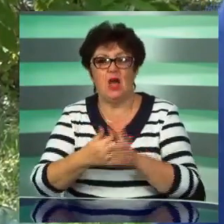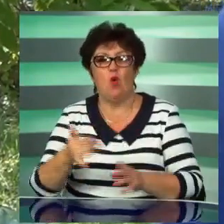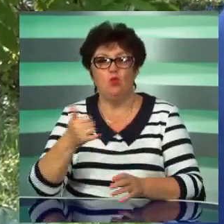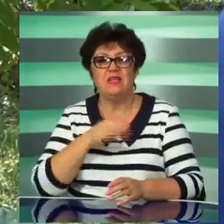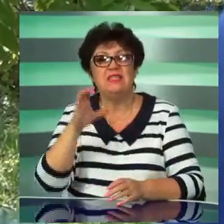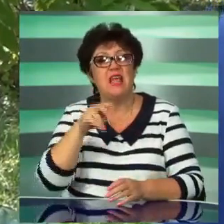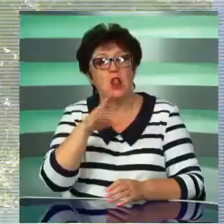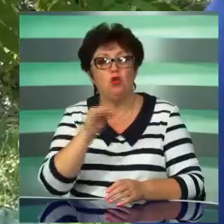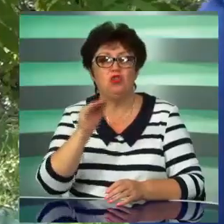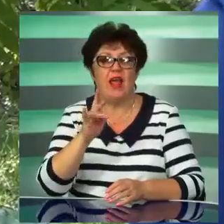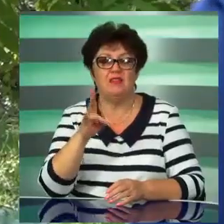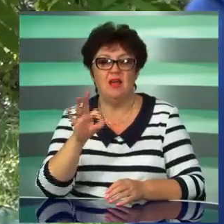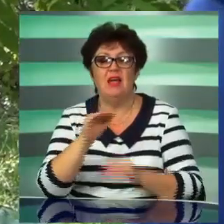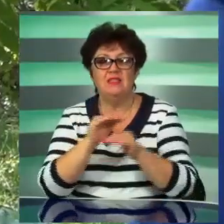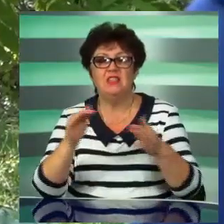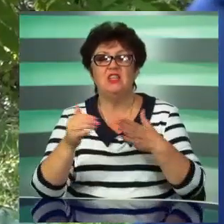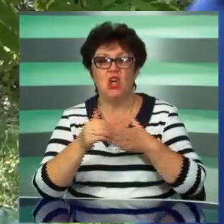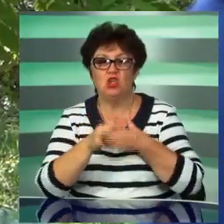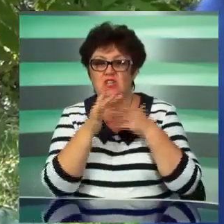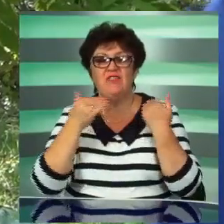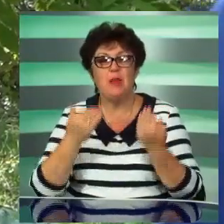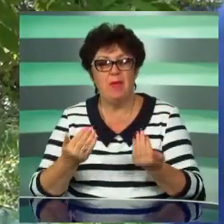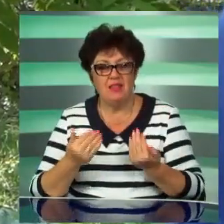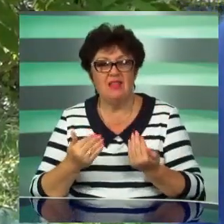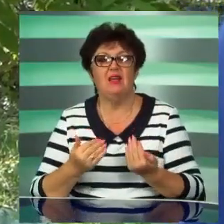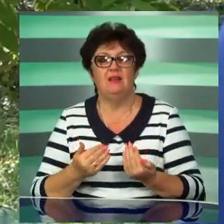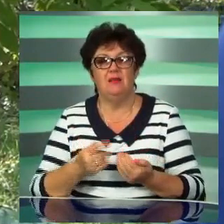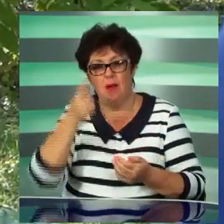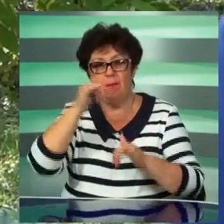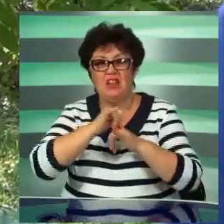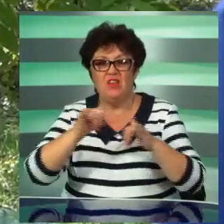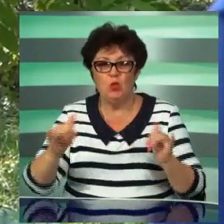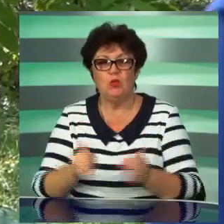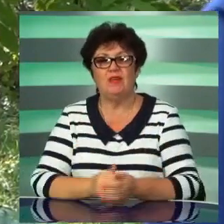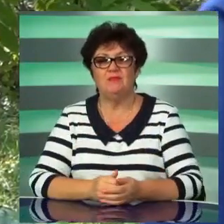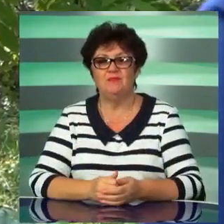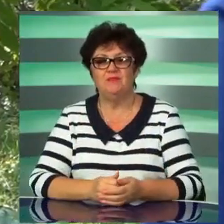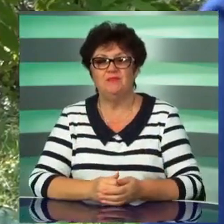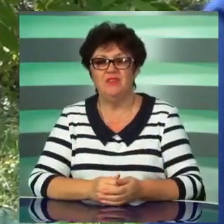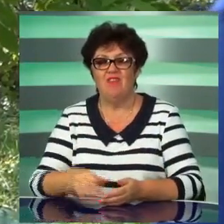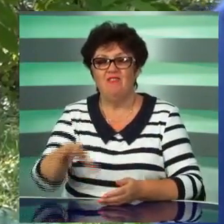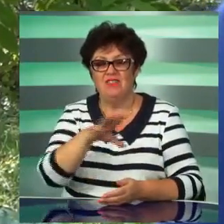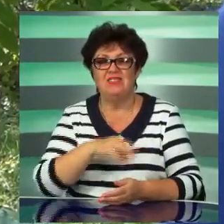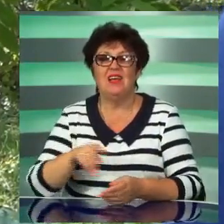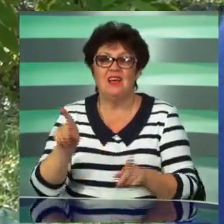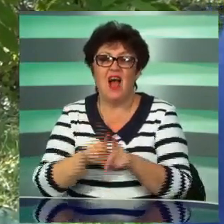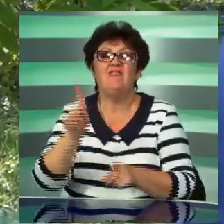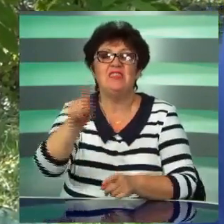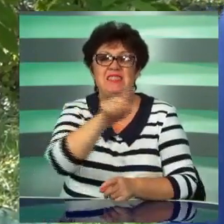нас село Жирятино. Дети наши современные, тоже продвинутые. Все как